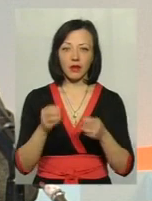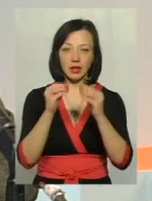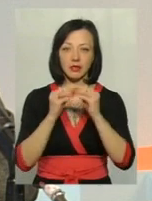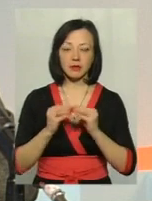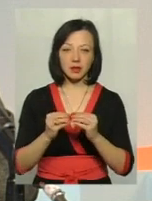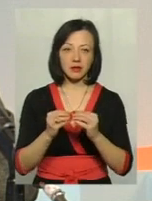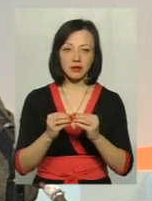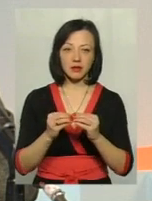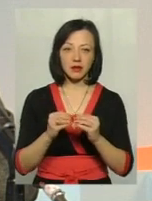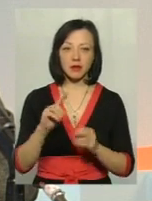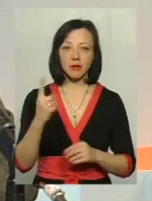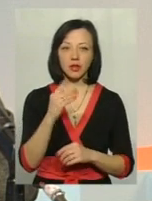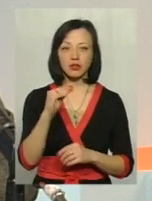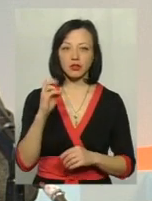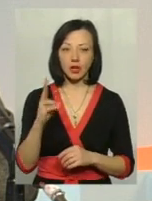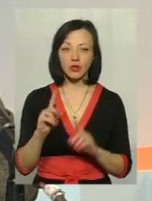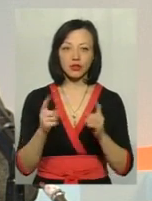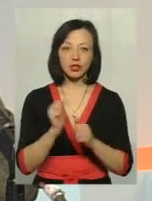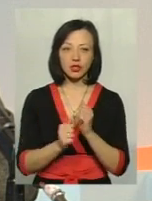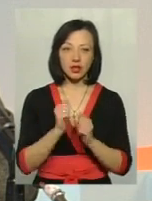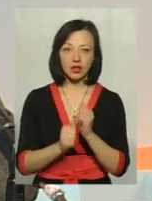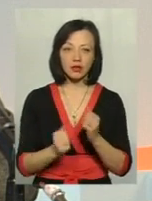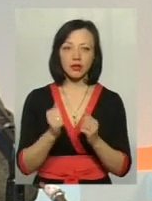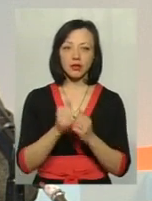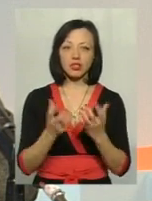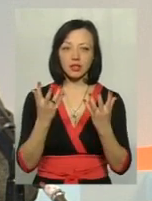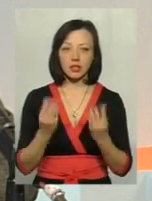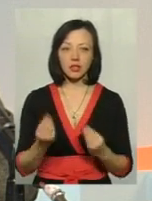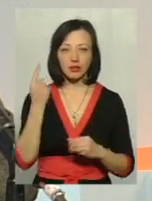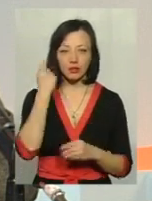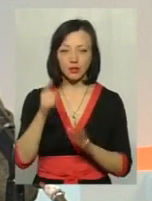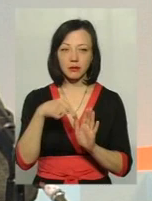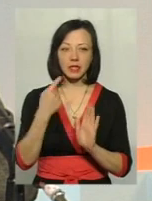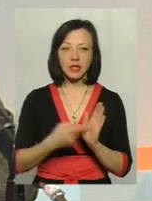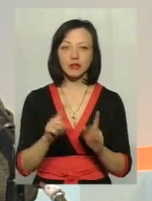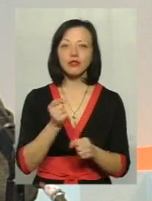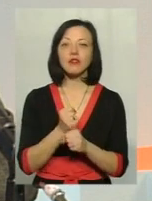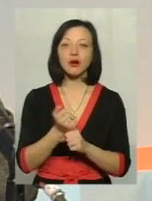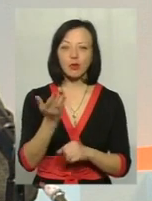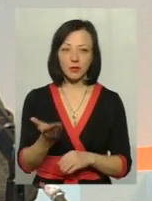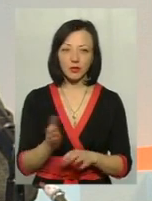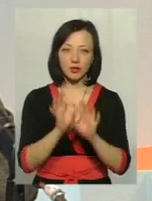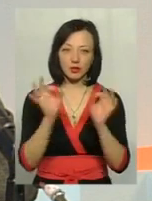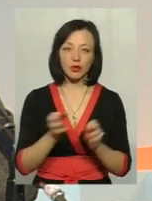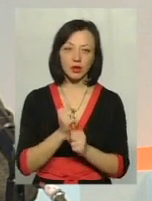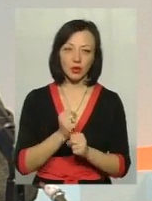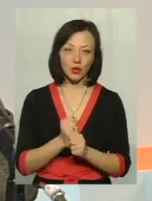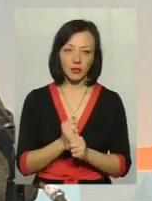місяців першим ЖЕКом і дуже часто, практично кожен день, чув запитання, що ви робите, і ви нічого не